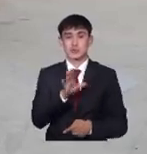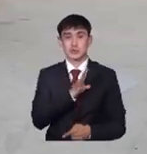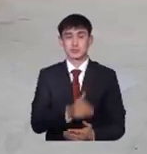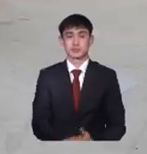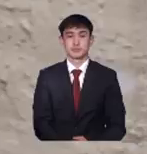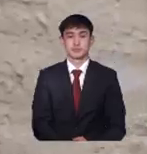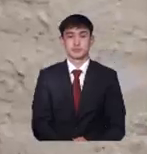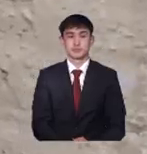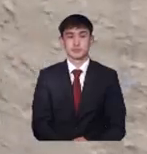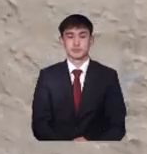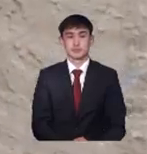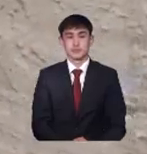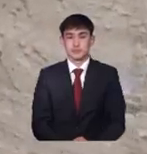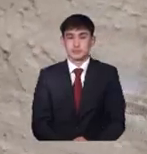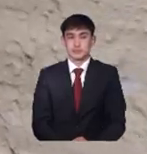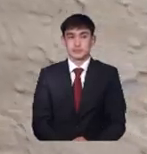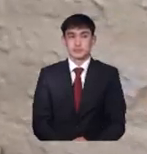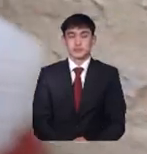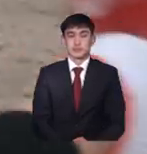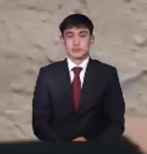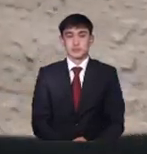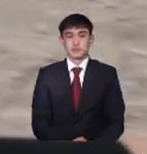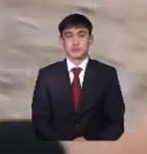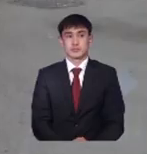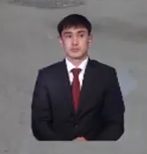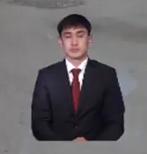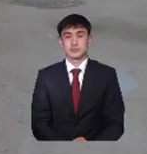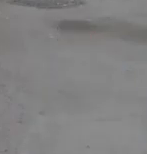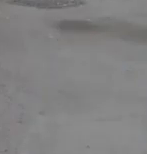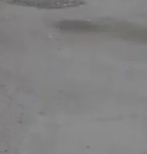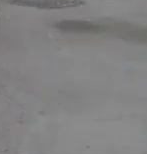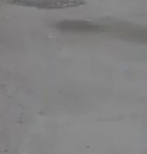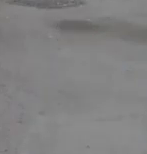Аялым Жүрсінқызы, Айсұлу Жандосова, Жайдарбек Нұрбек, Жетісу телеарнасы, Алматы облысынан.